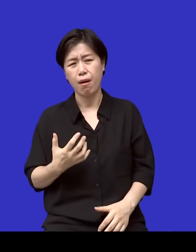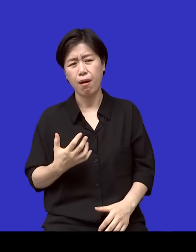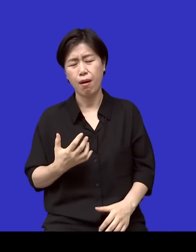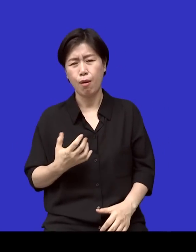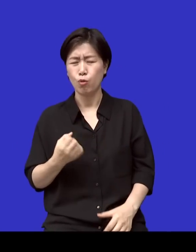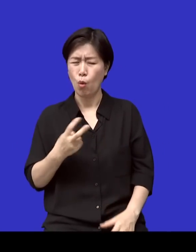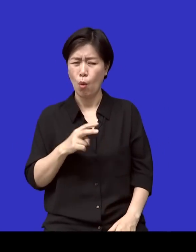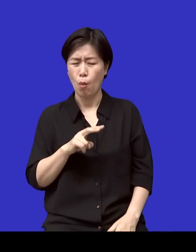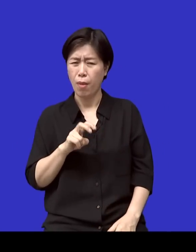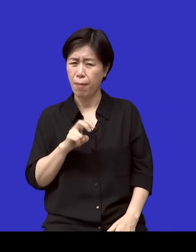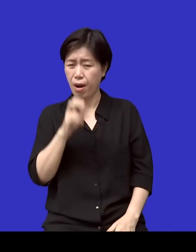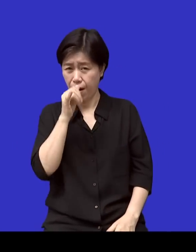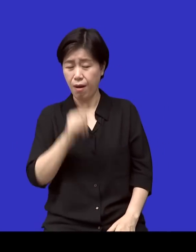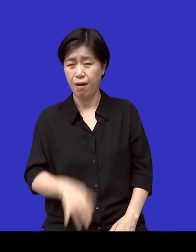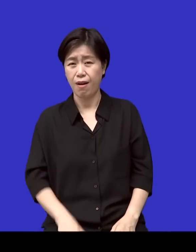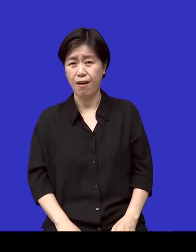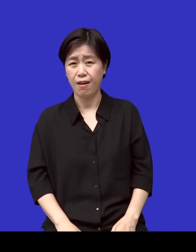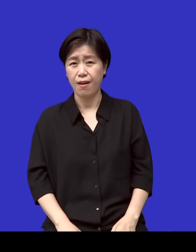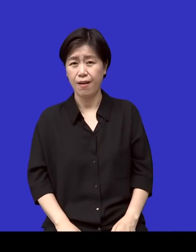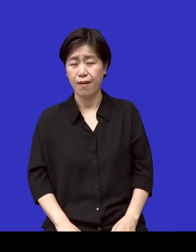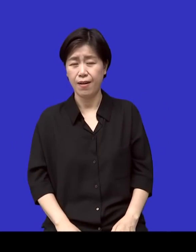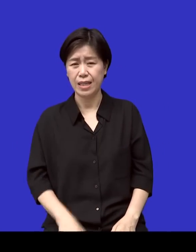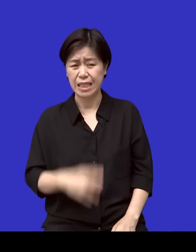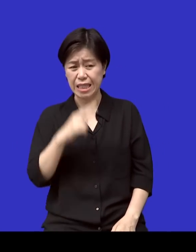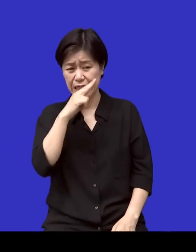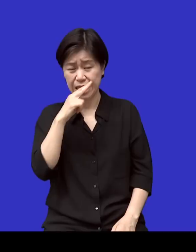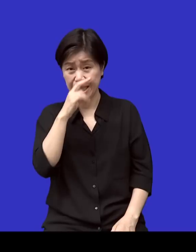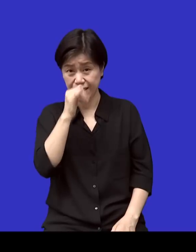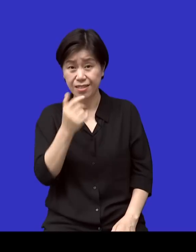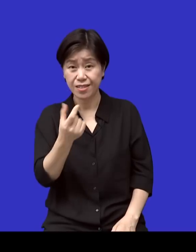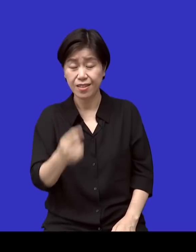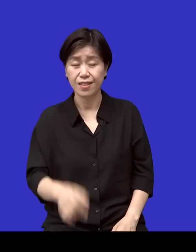군대에서 그들을 바라만 보는데